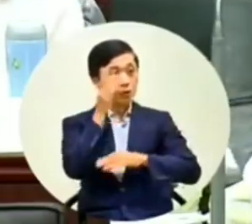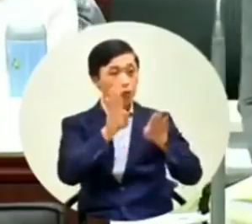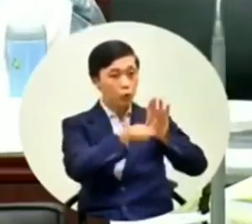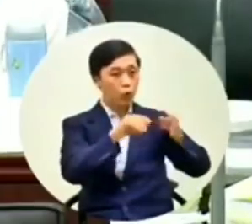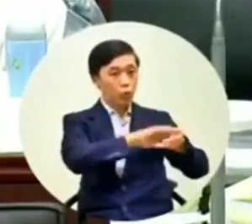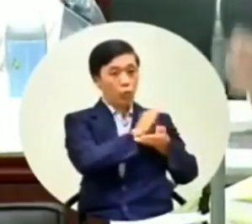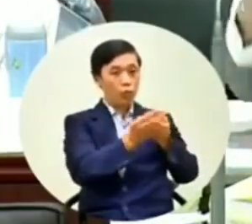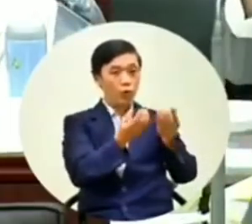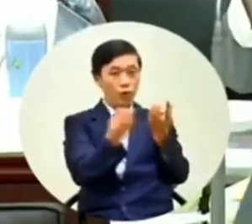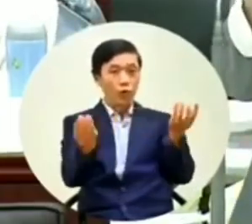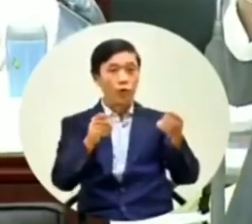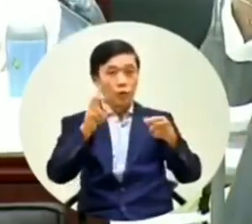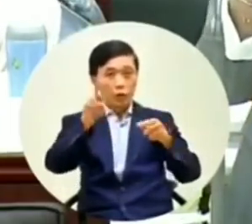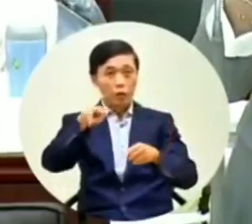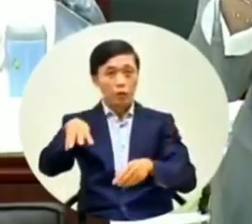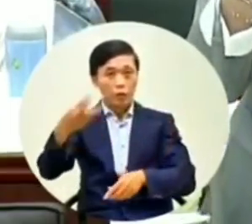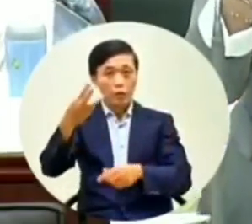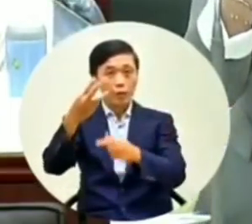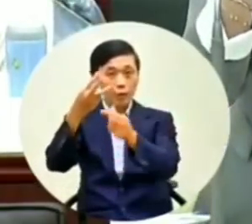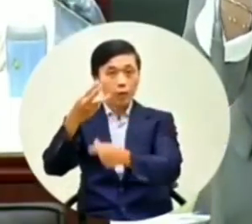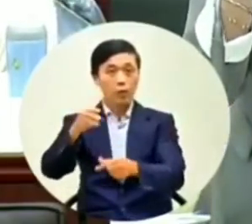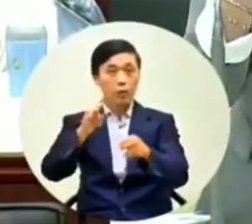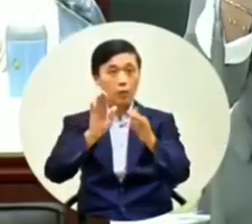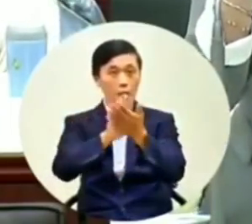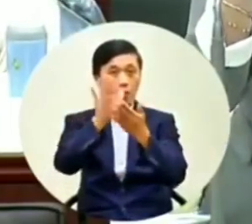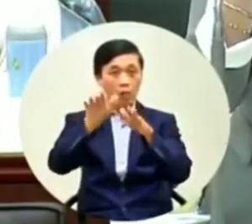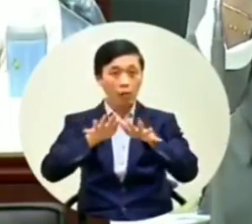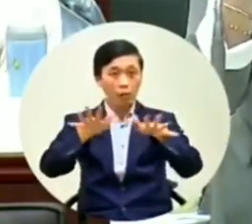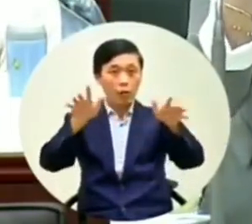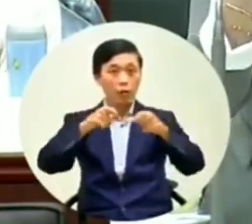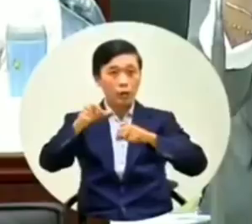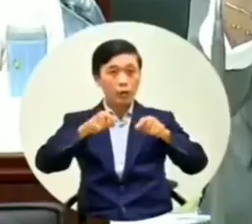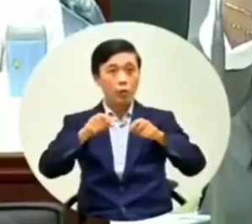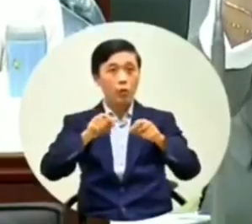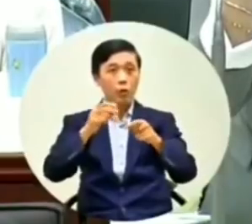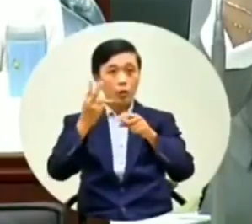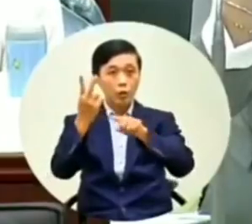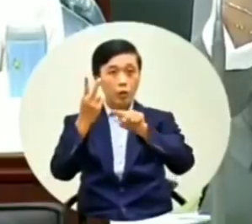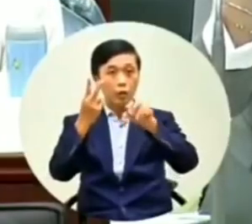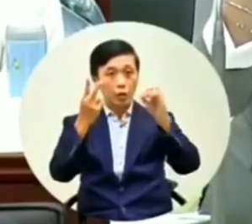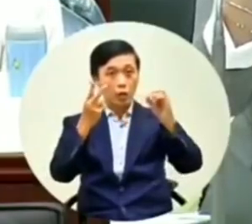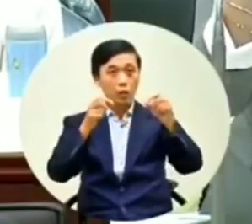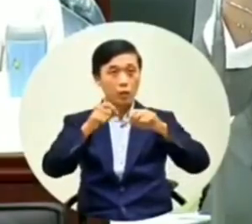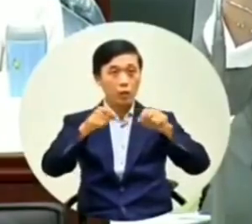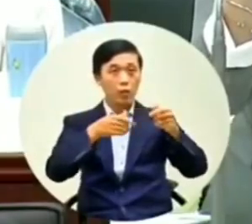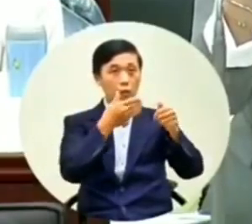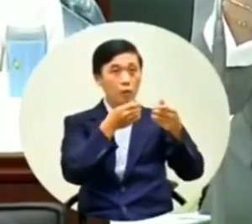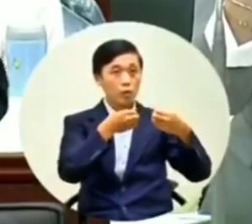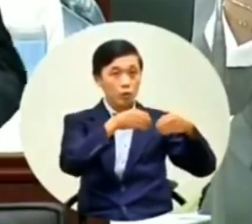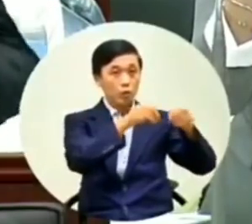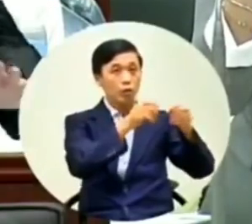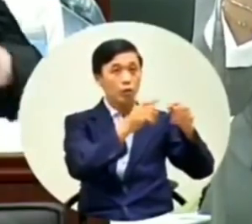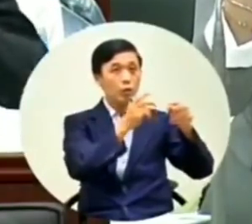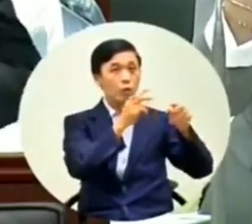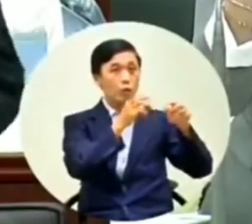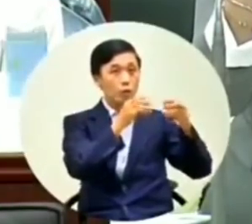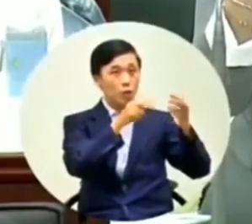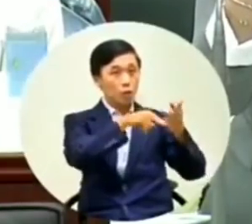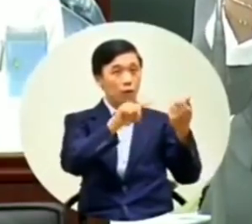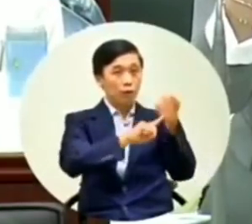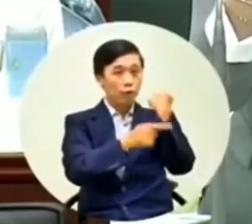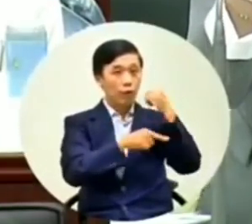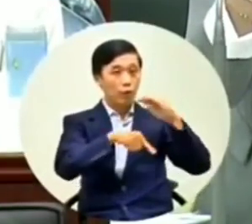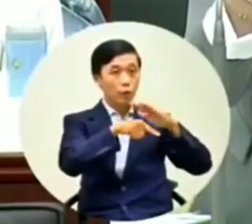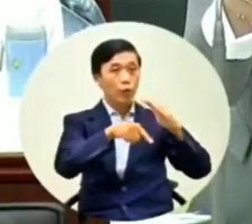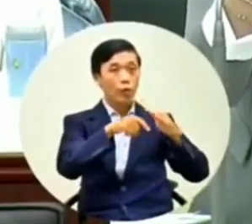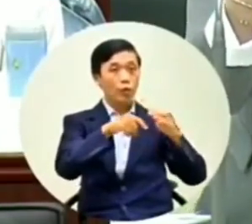告，2300亿的前瞻基础2.0。前瞻热点送到立法院，希望部分党派都能够支持，因为里面有很多我